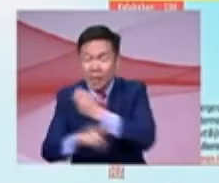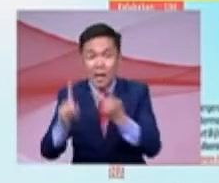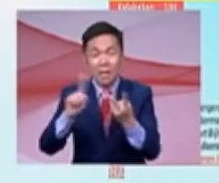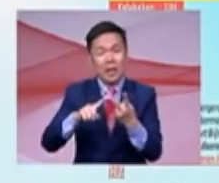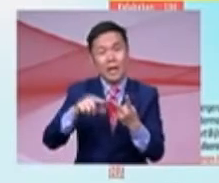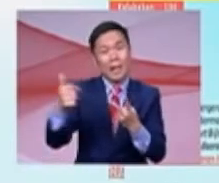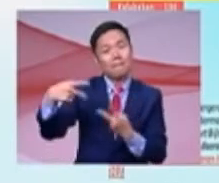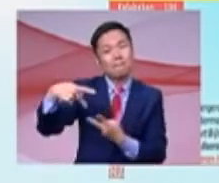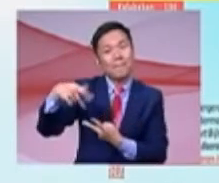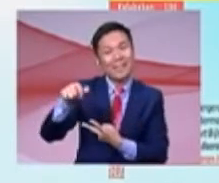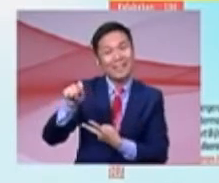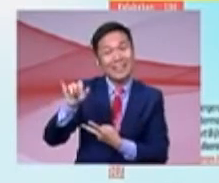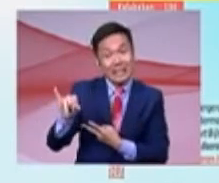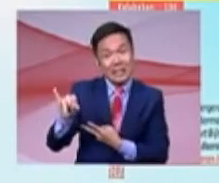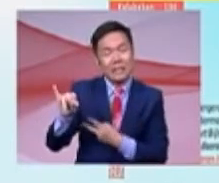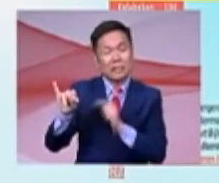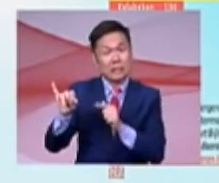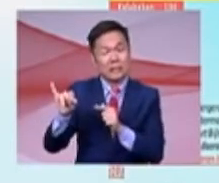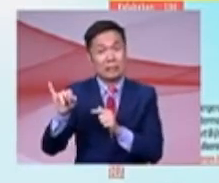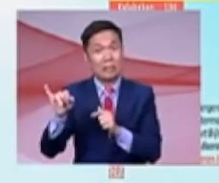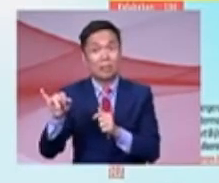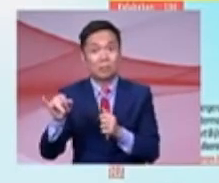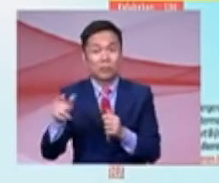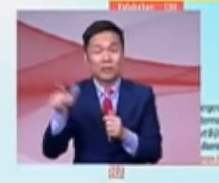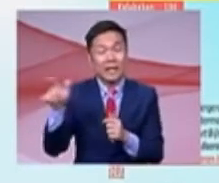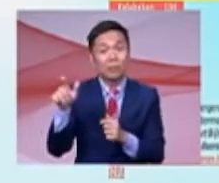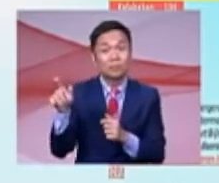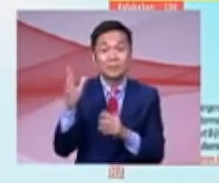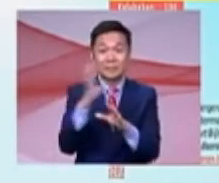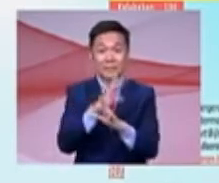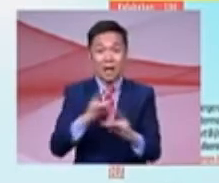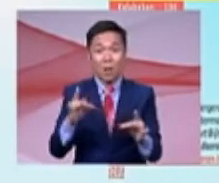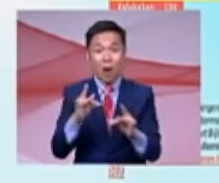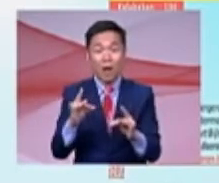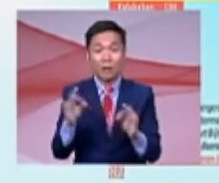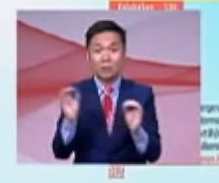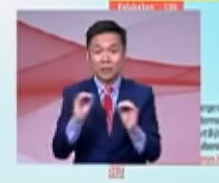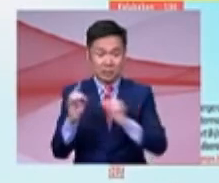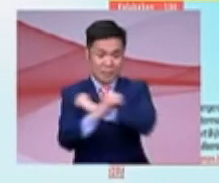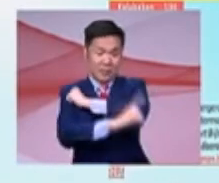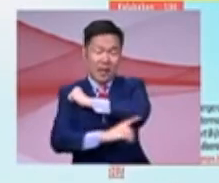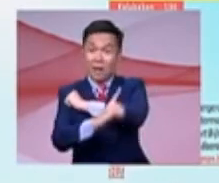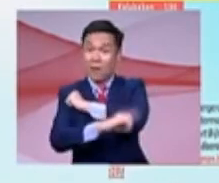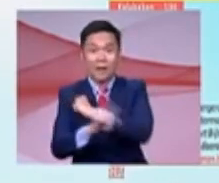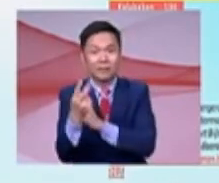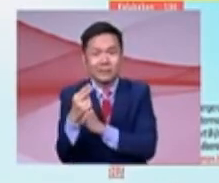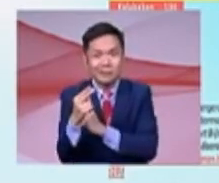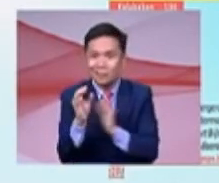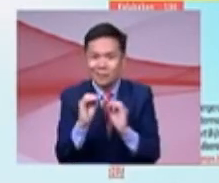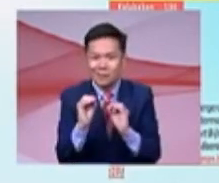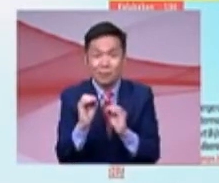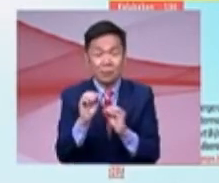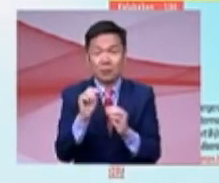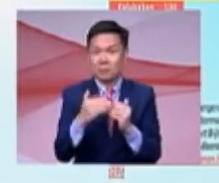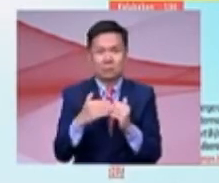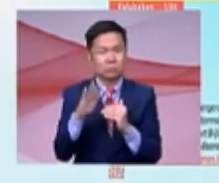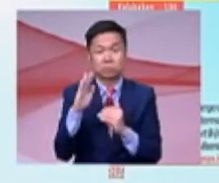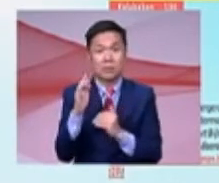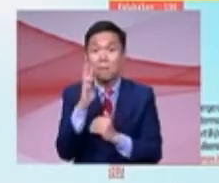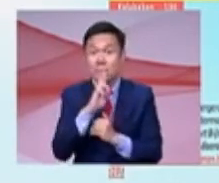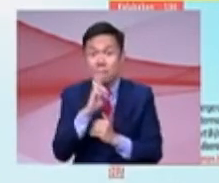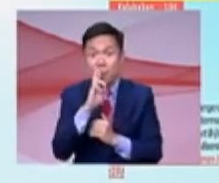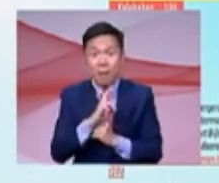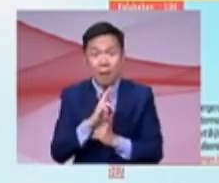contohnya, kita lihat sekarang ini Sarawak tak ada zon ataupun tak ada daerah hijau, banyak warna merah. Tetapi